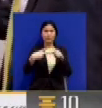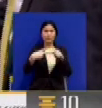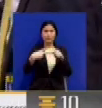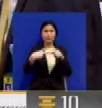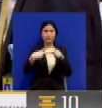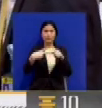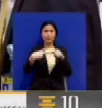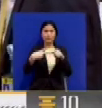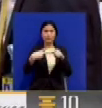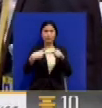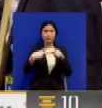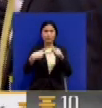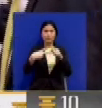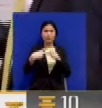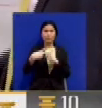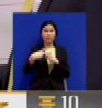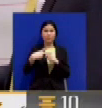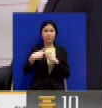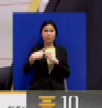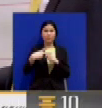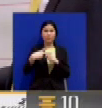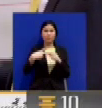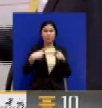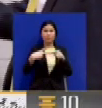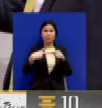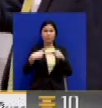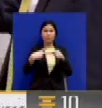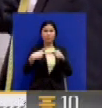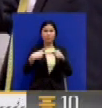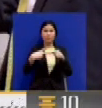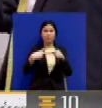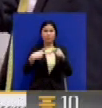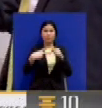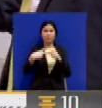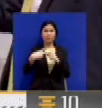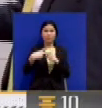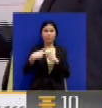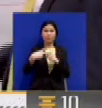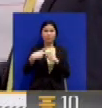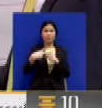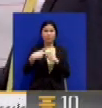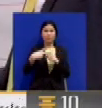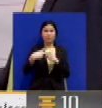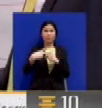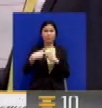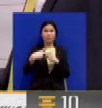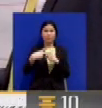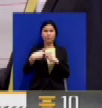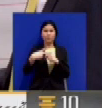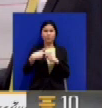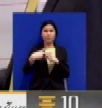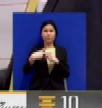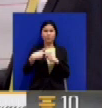เลื่อนหรือไม่เลื่อนการเลือกประธานสภาวันนี้ออกไปเนี่ยคะแนนก็ฉิวเฉียดสูสีมากเลยค่ะพี่โสคือ